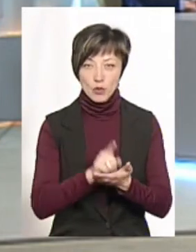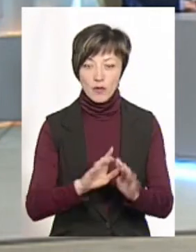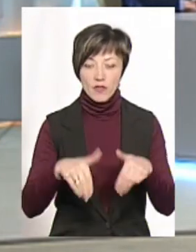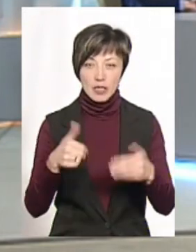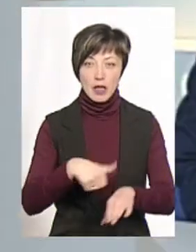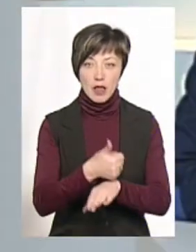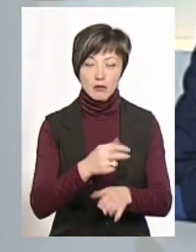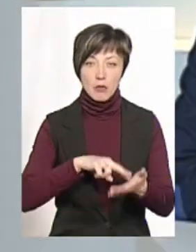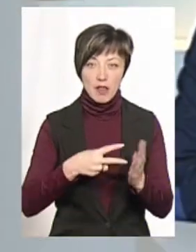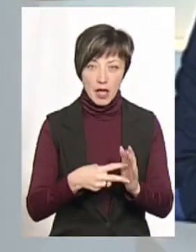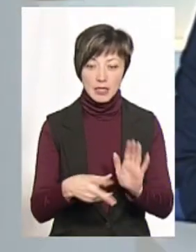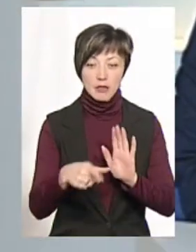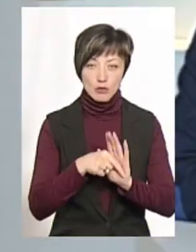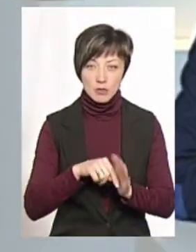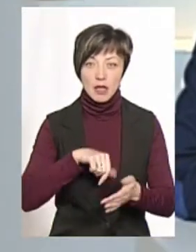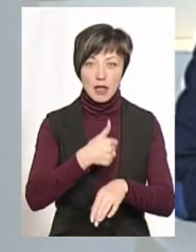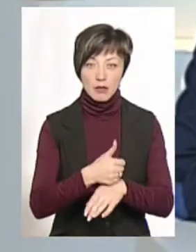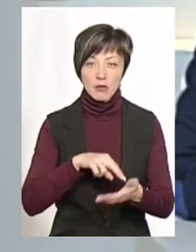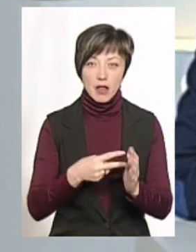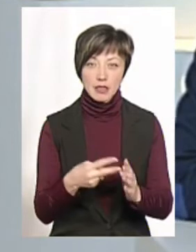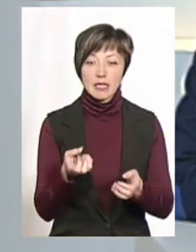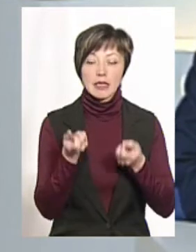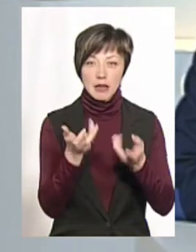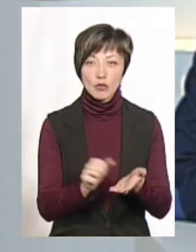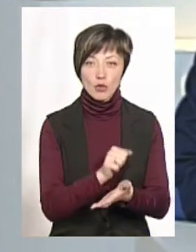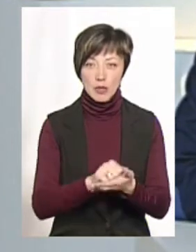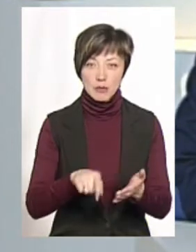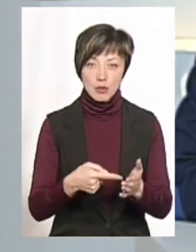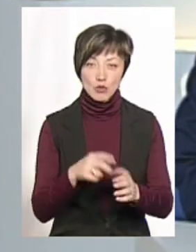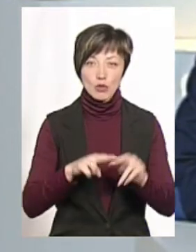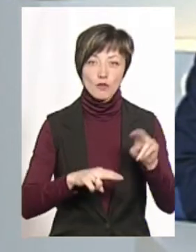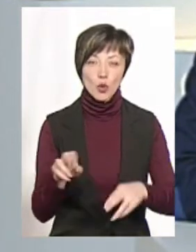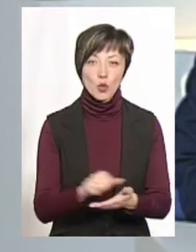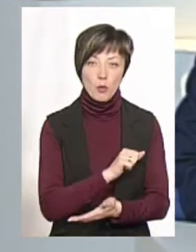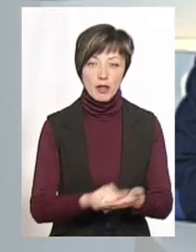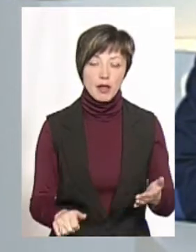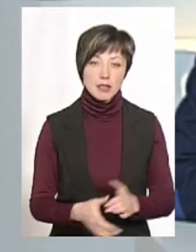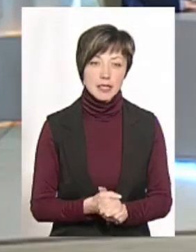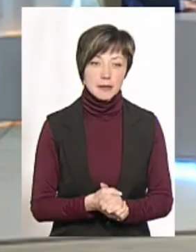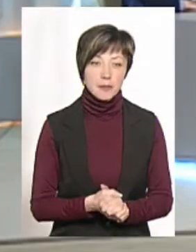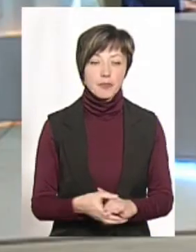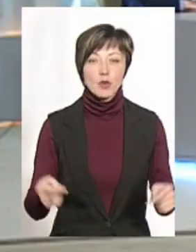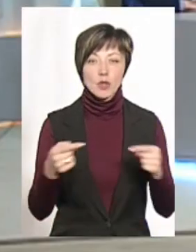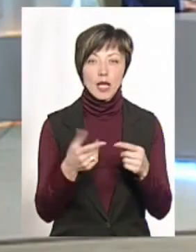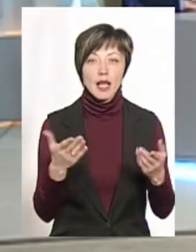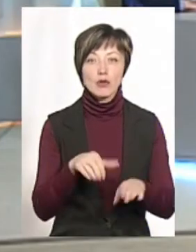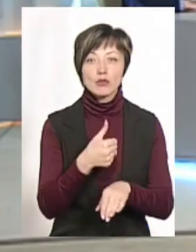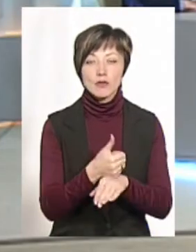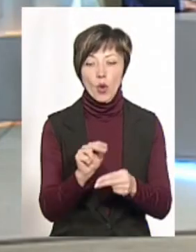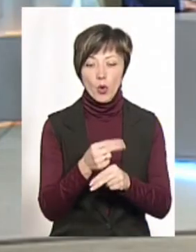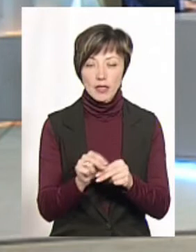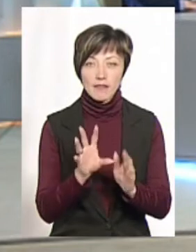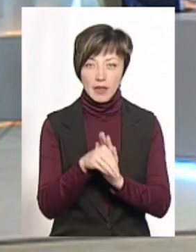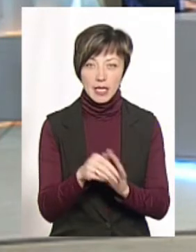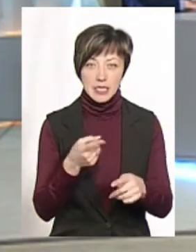обов'язково винесемо генплан, а разом з генпланом ще кілька документів з містобудівної документації. Будь ласка, ще уточніть, які основні